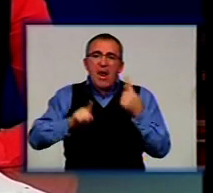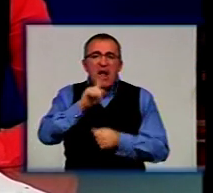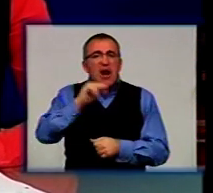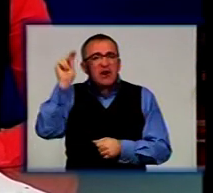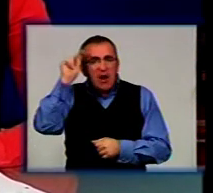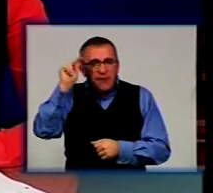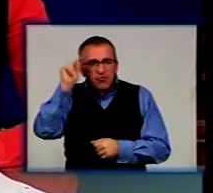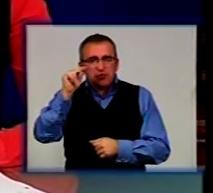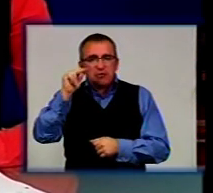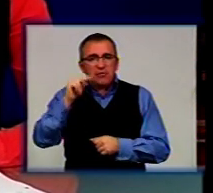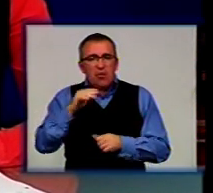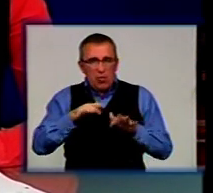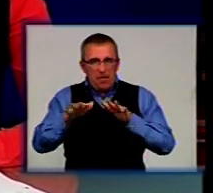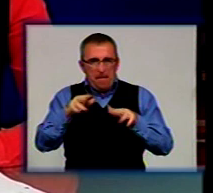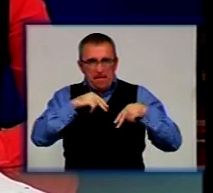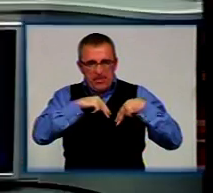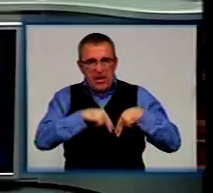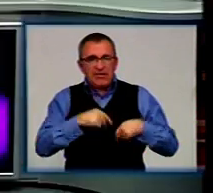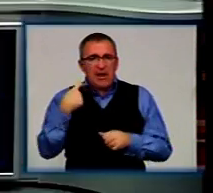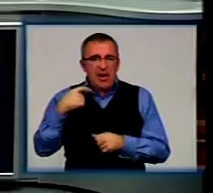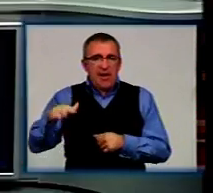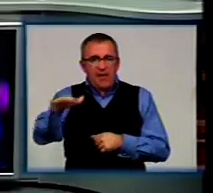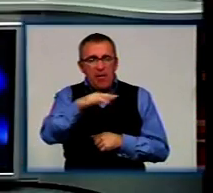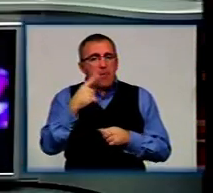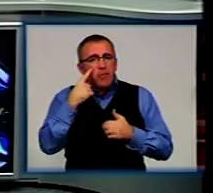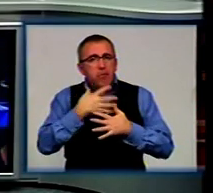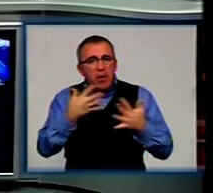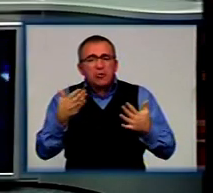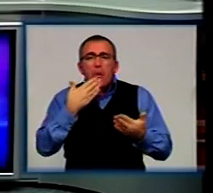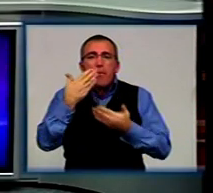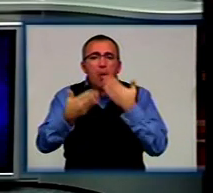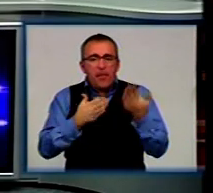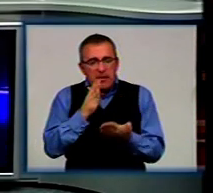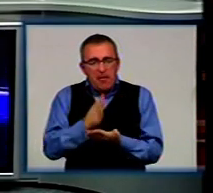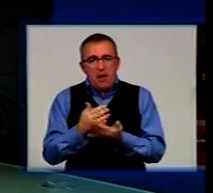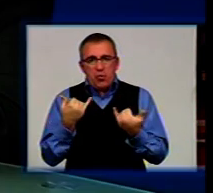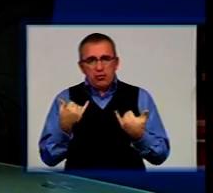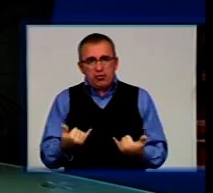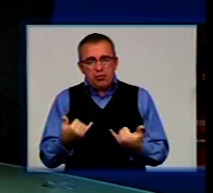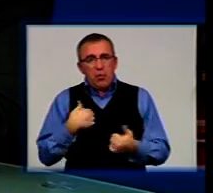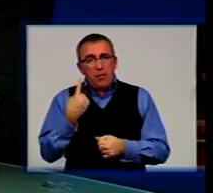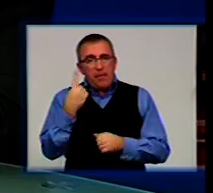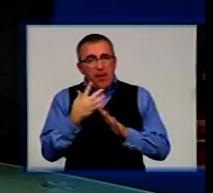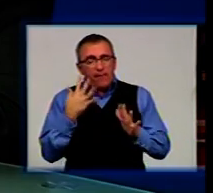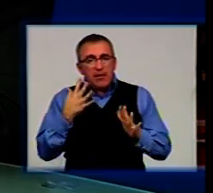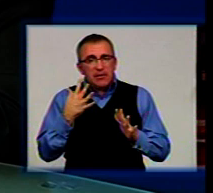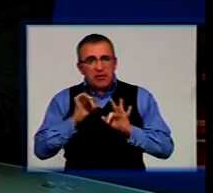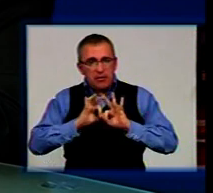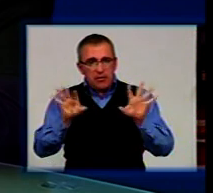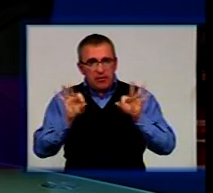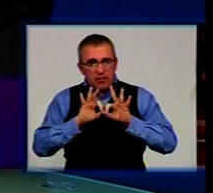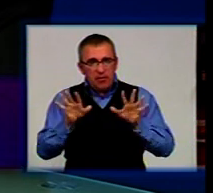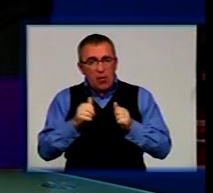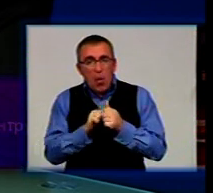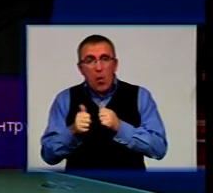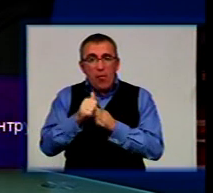рук потребує ринок праці Кіровоградщини? На що більше попит маємо сьогодні? Ну, я хочу, по-перше, зазначити, іти на